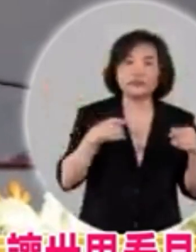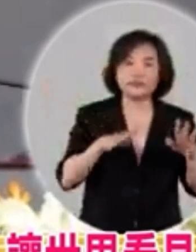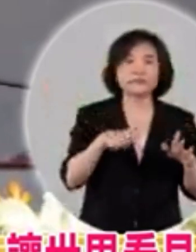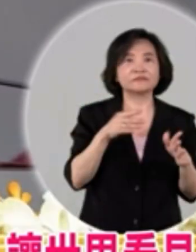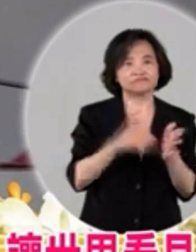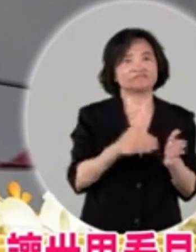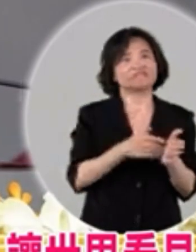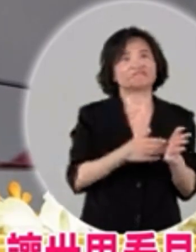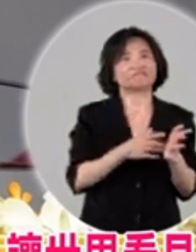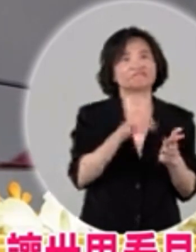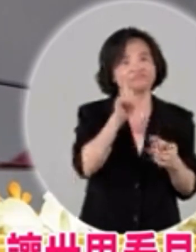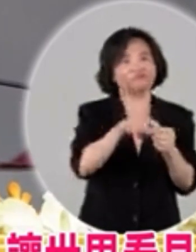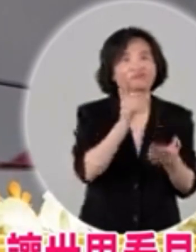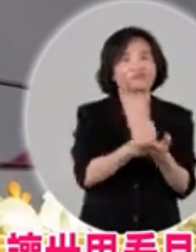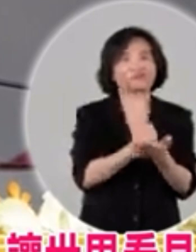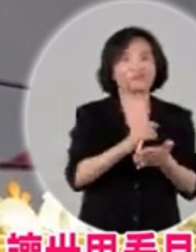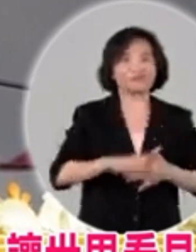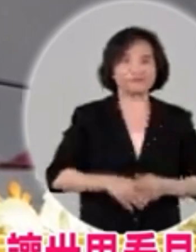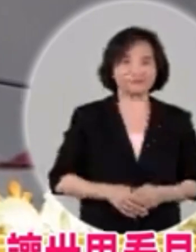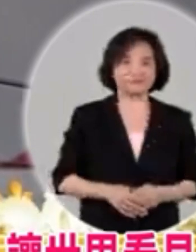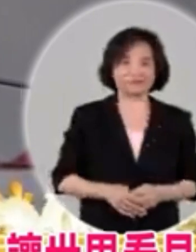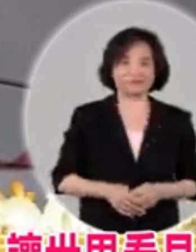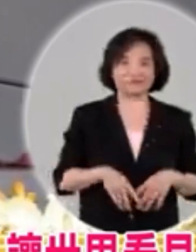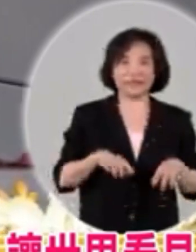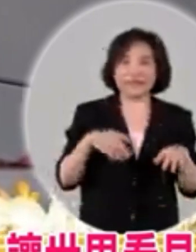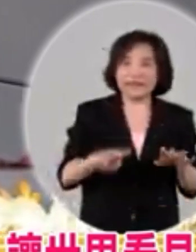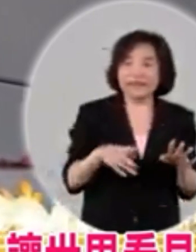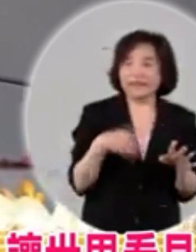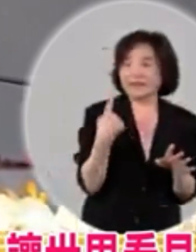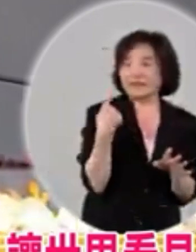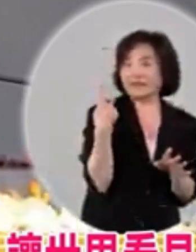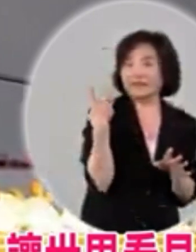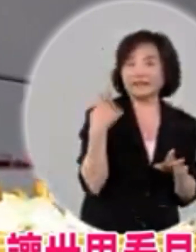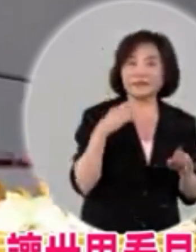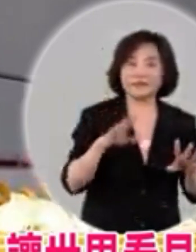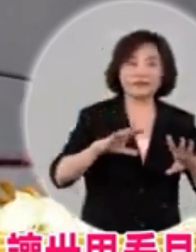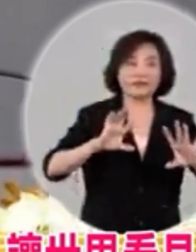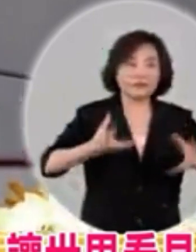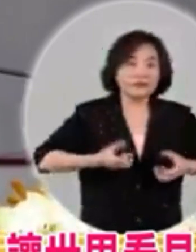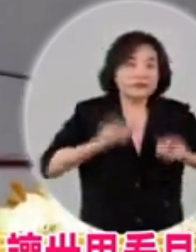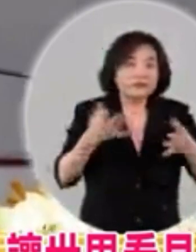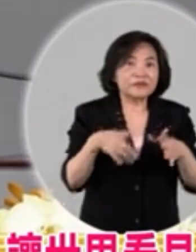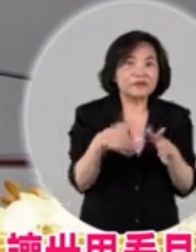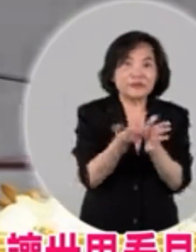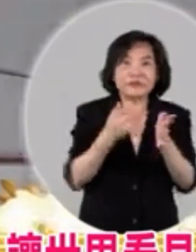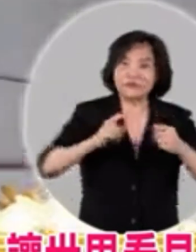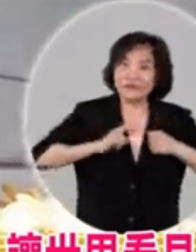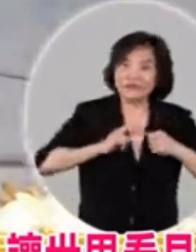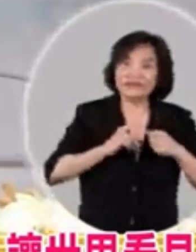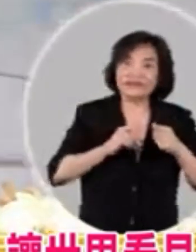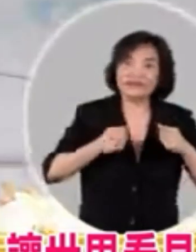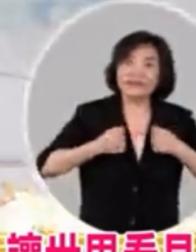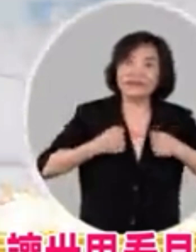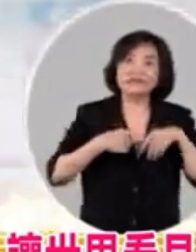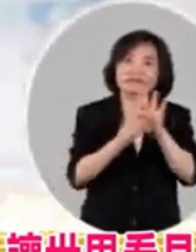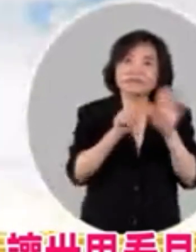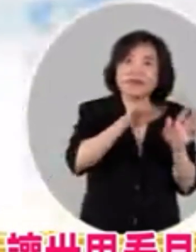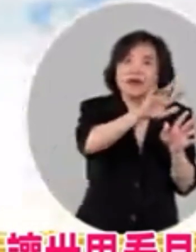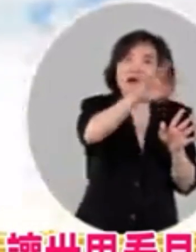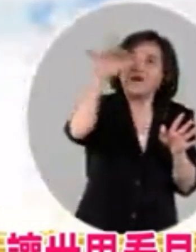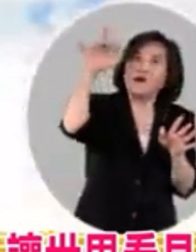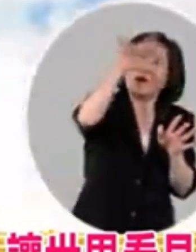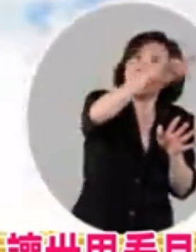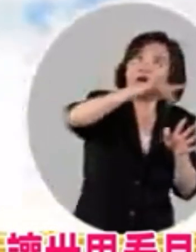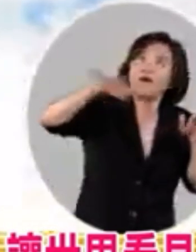了。这几天当国庆预演的飞机飞过台北上空的时